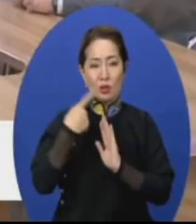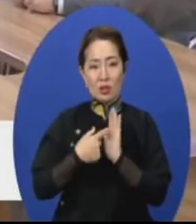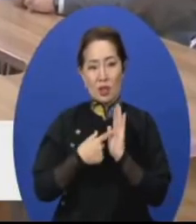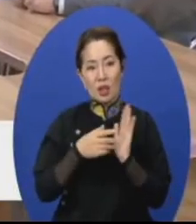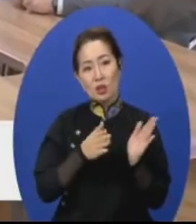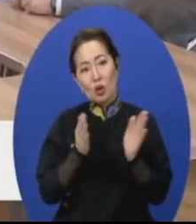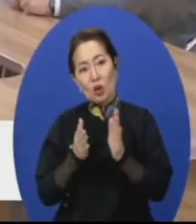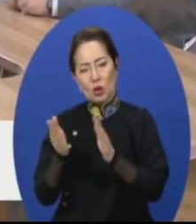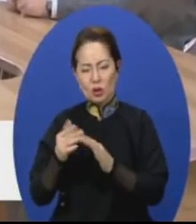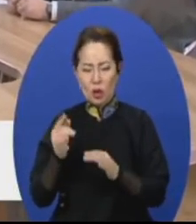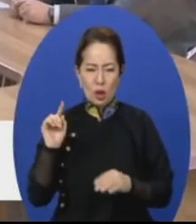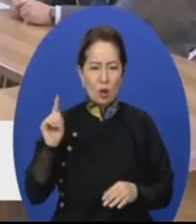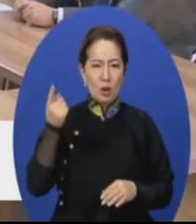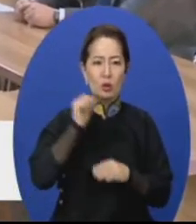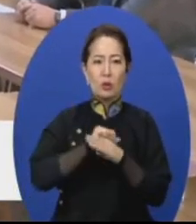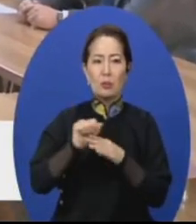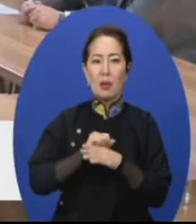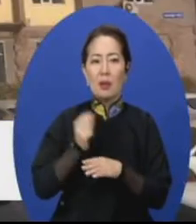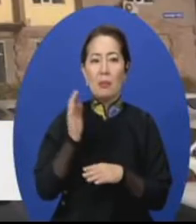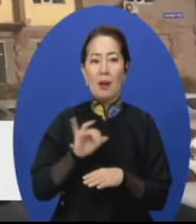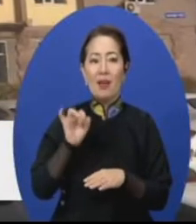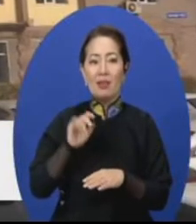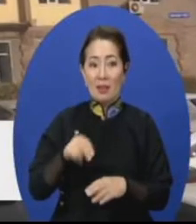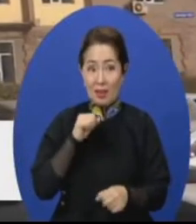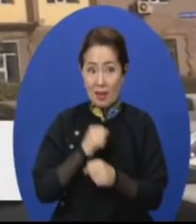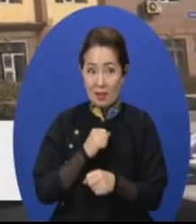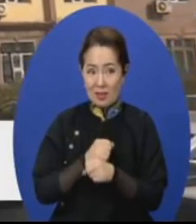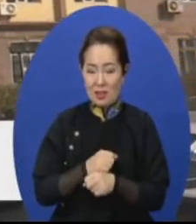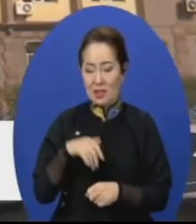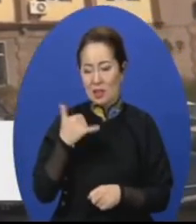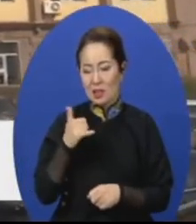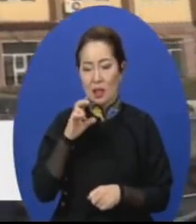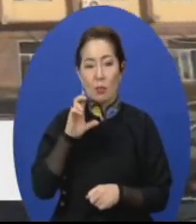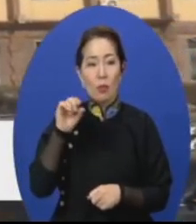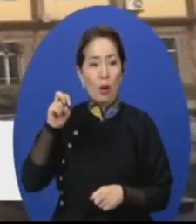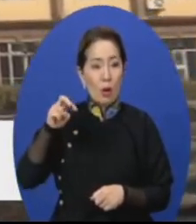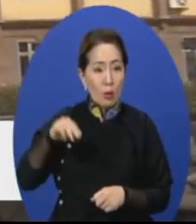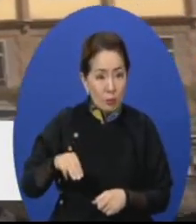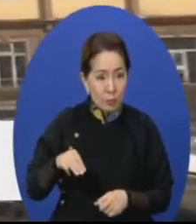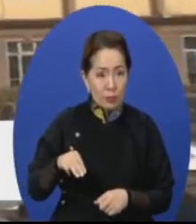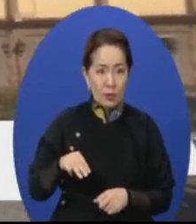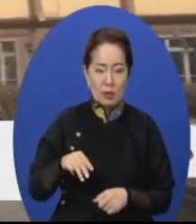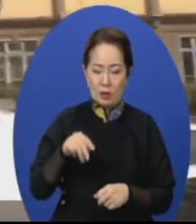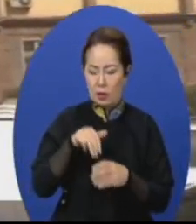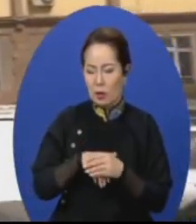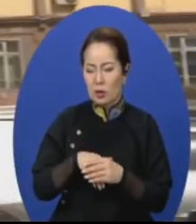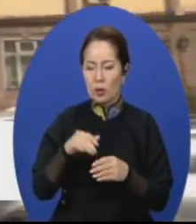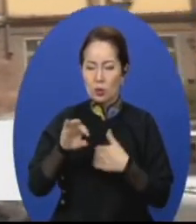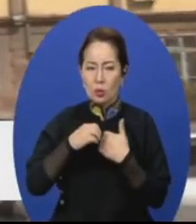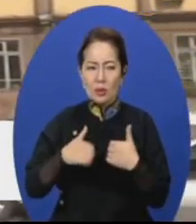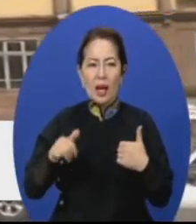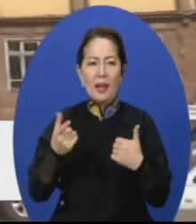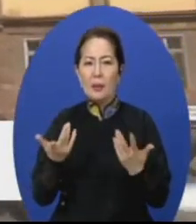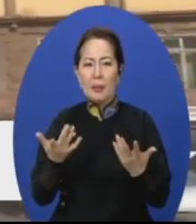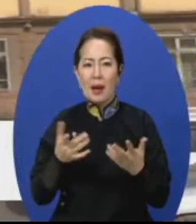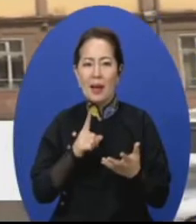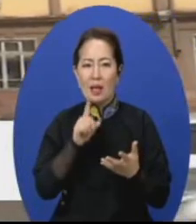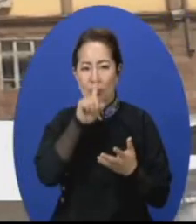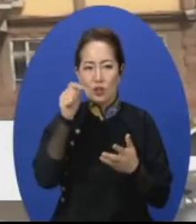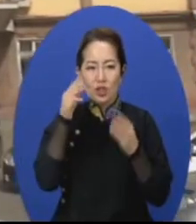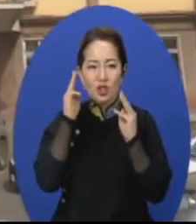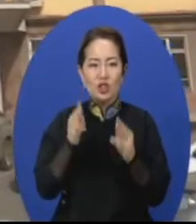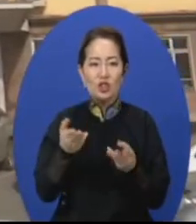өндөржүүлсэн бэлэн байдалд ажиллаж байгаа, нөхцөл байдлаас шалтгаалж зарим бомбтууд дах туцхаарлах байрны асуудлыг шийдвэрлэж өгөхийг хүссэн юм.